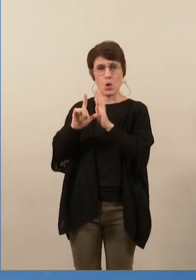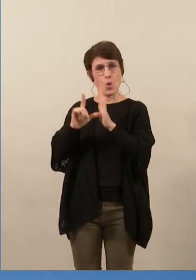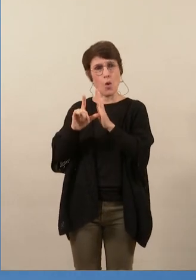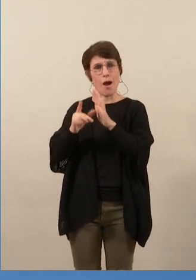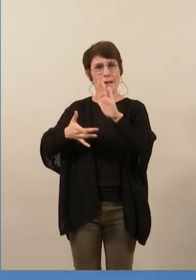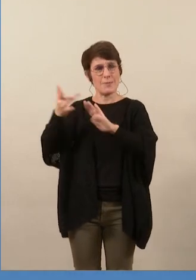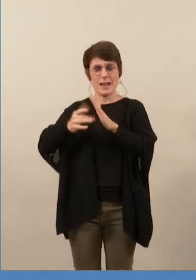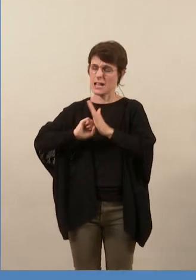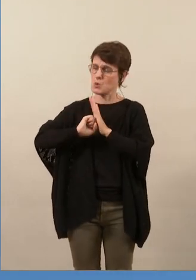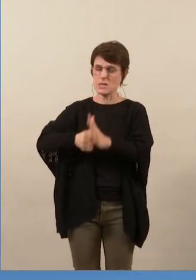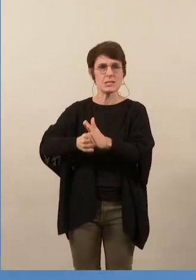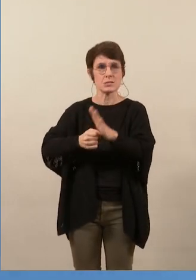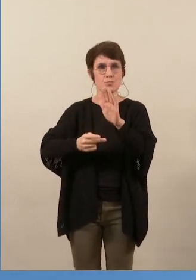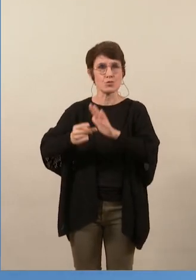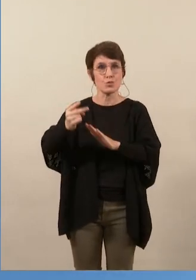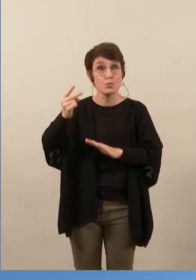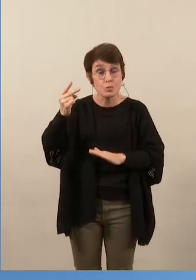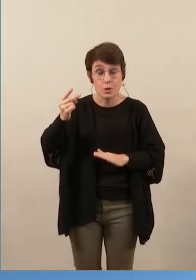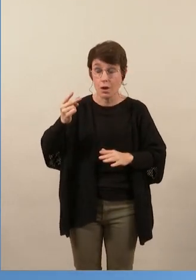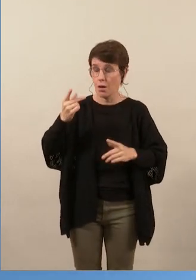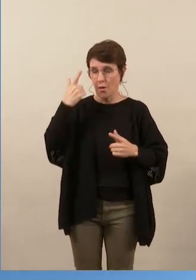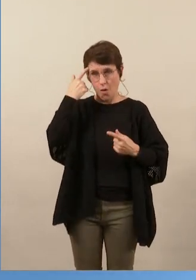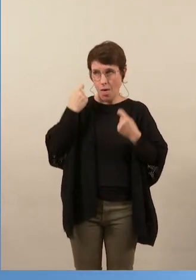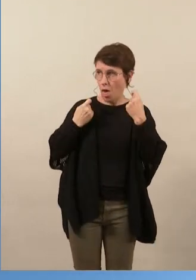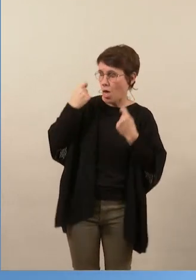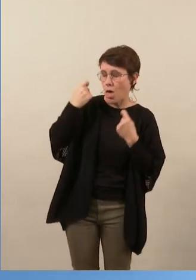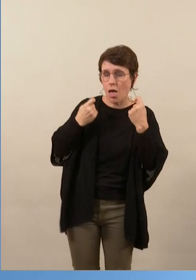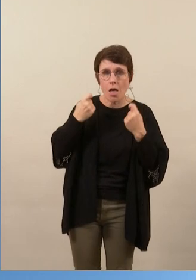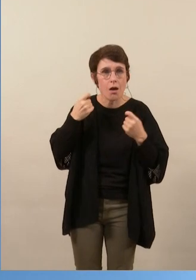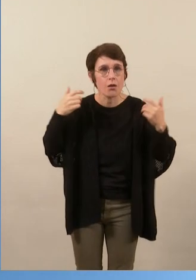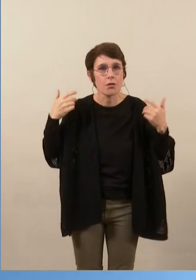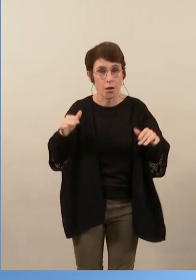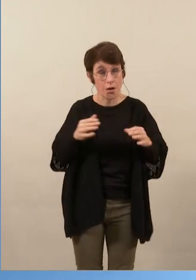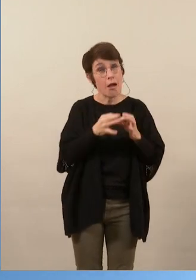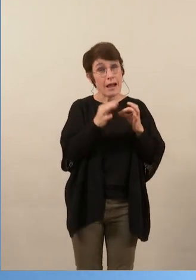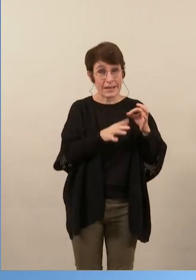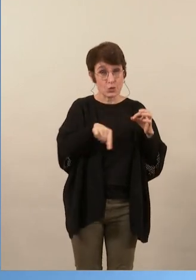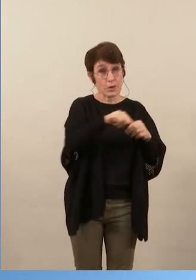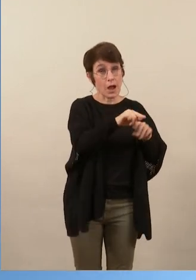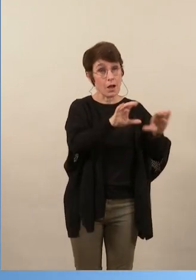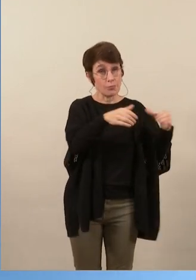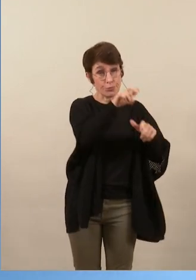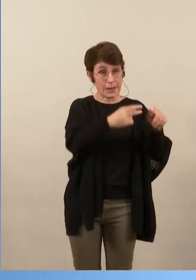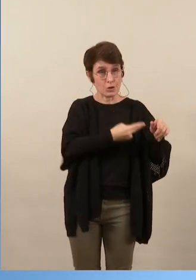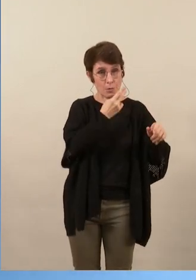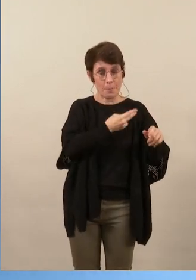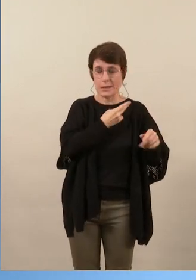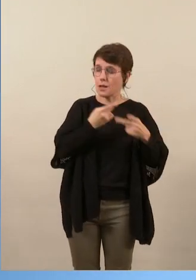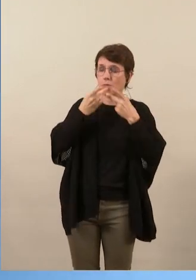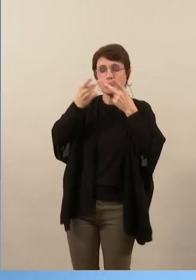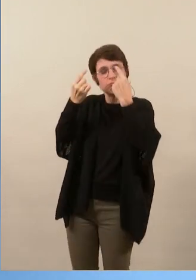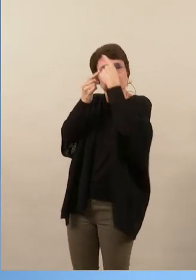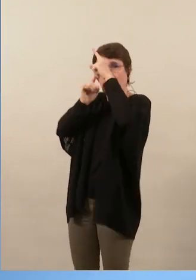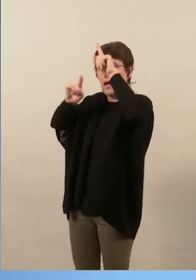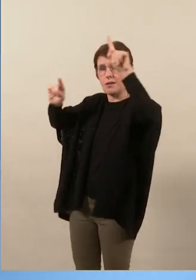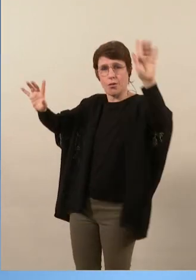possible au point de susciter des plaintes euh auprès de l'Ordre des médecins et l'inquiétude explicite des f